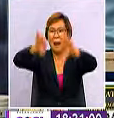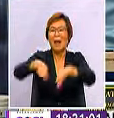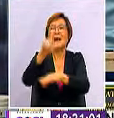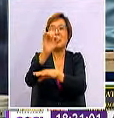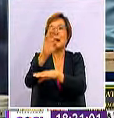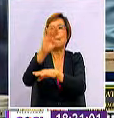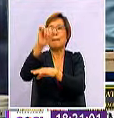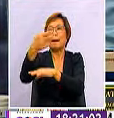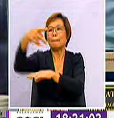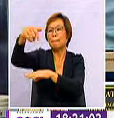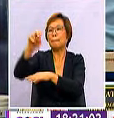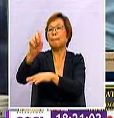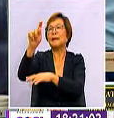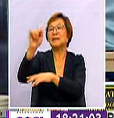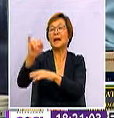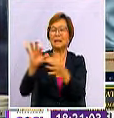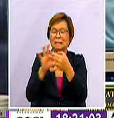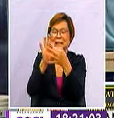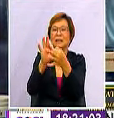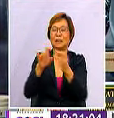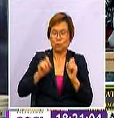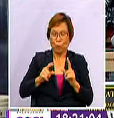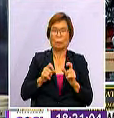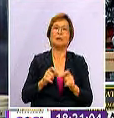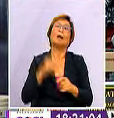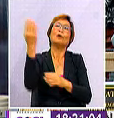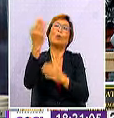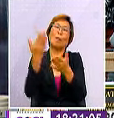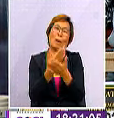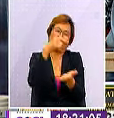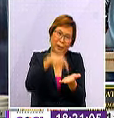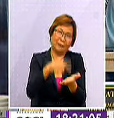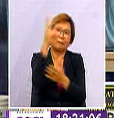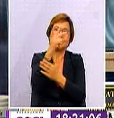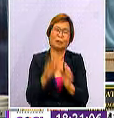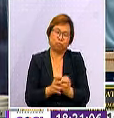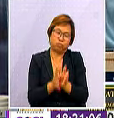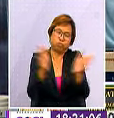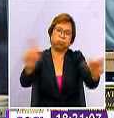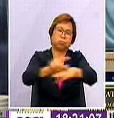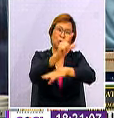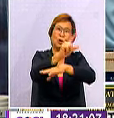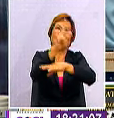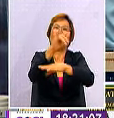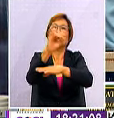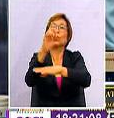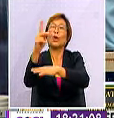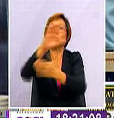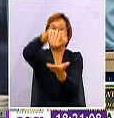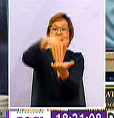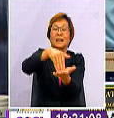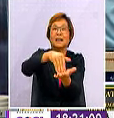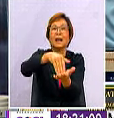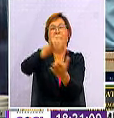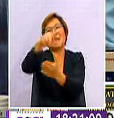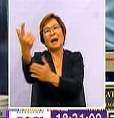swasta. Selain itu, dalam Erma Norma baru ini, kerajaan akan memperluas penggunaan kios sebagai saluran